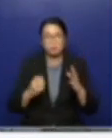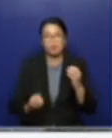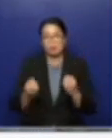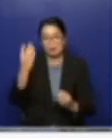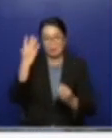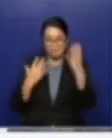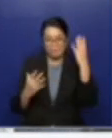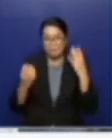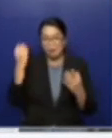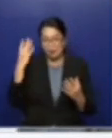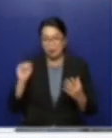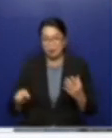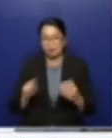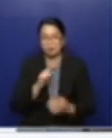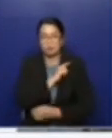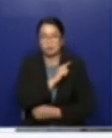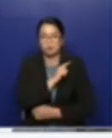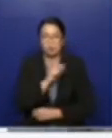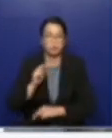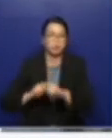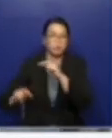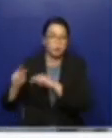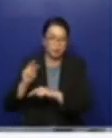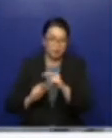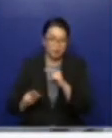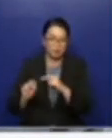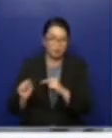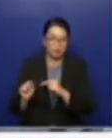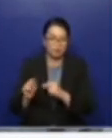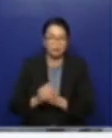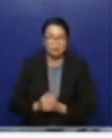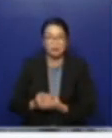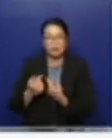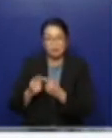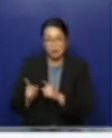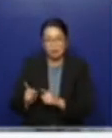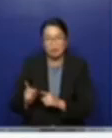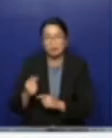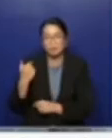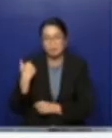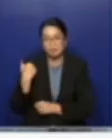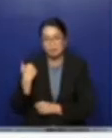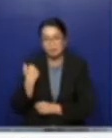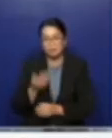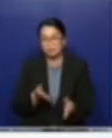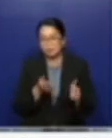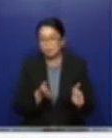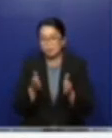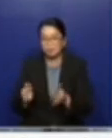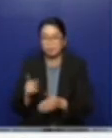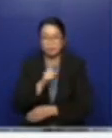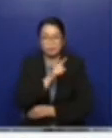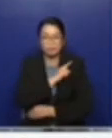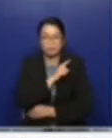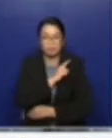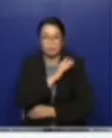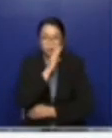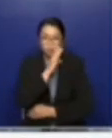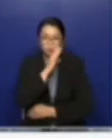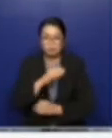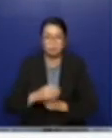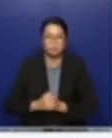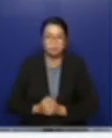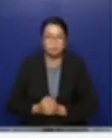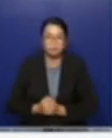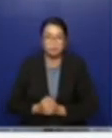ป่าไม้ที่รับผิดชอบในขณะเดียวกันนั้นต้องกราบเรียนว่าถ้าหากว่าเตียนก็โ